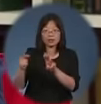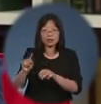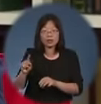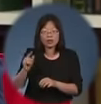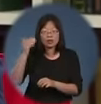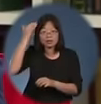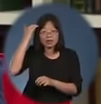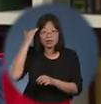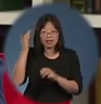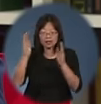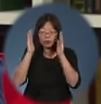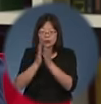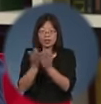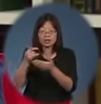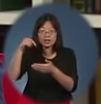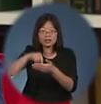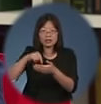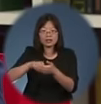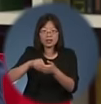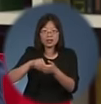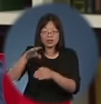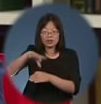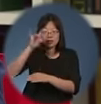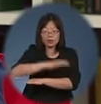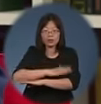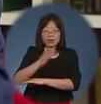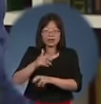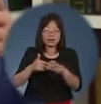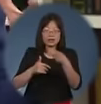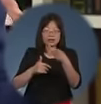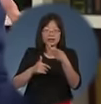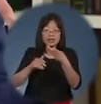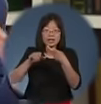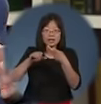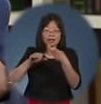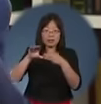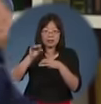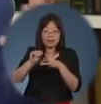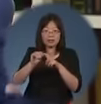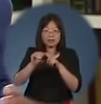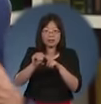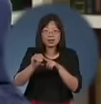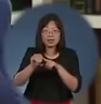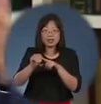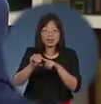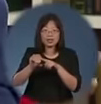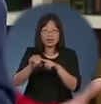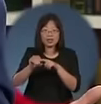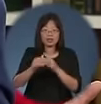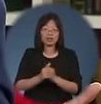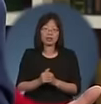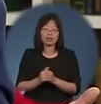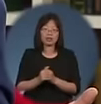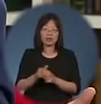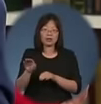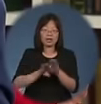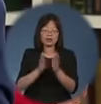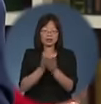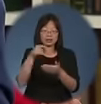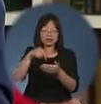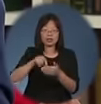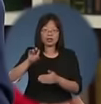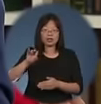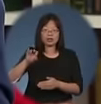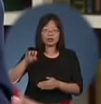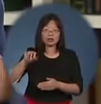교과서에서 초판을 13만 부를 그 그 방학책 찍는 윤정기 다가 찍었어요이야